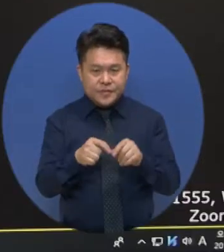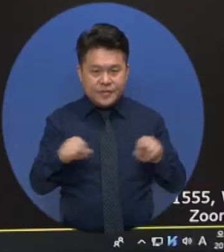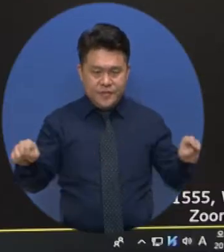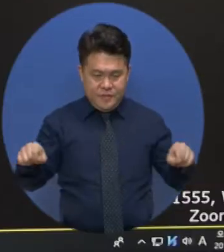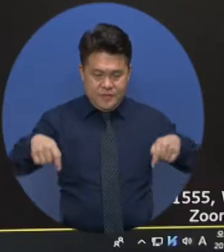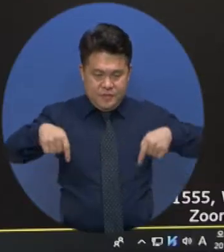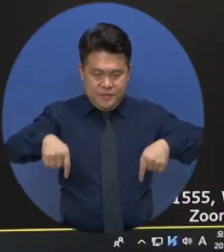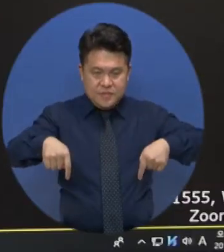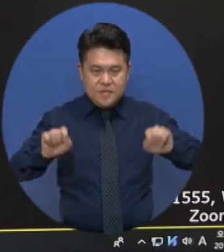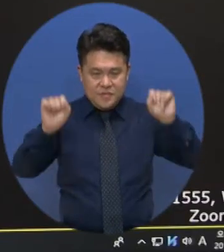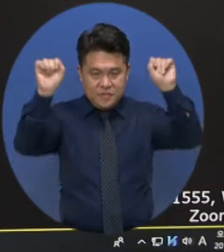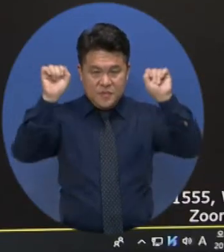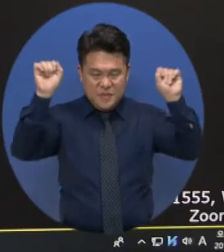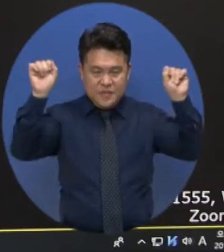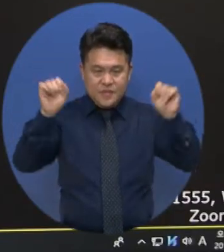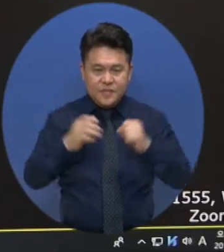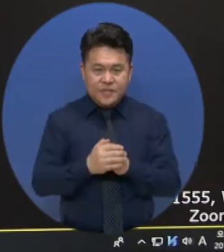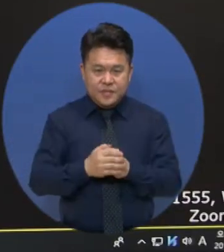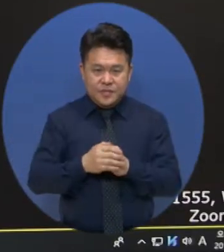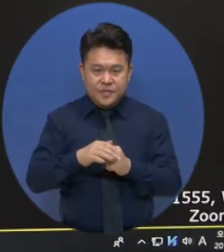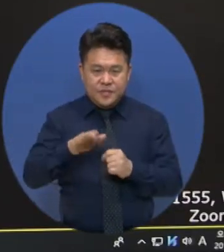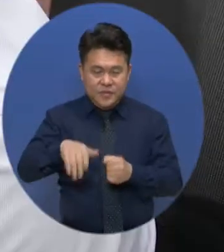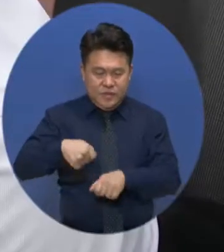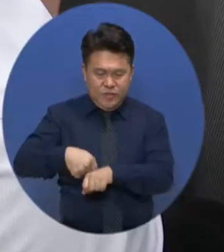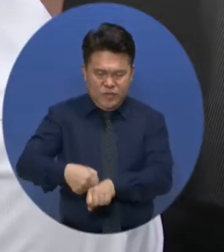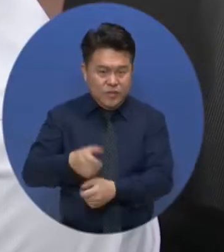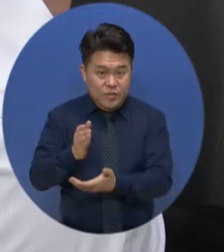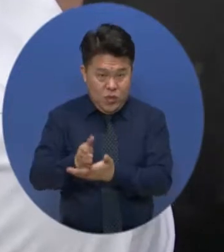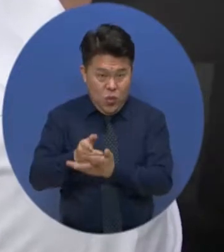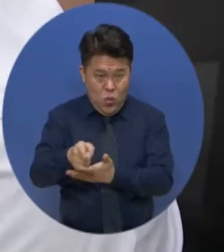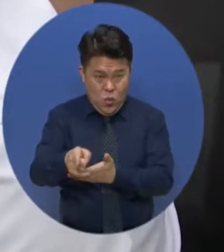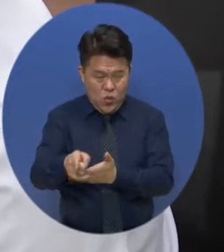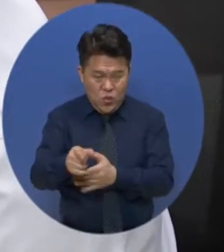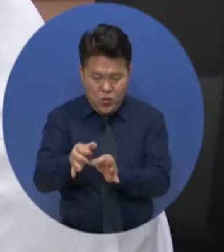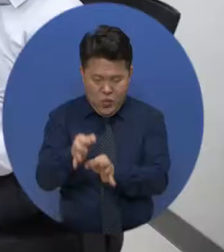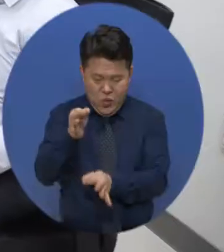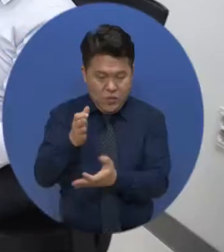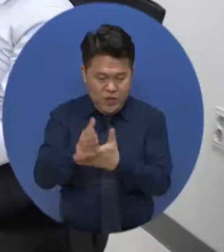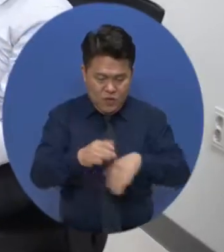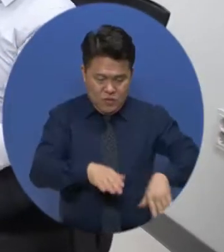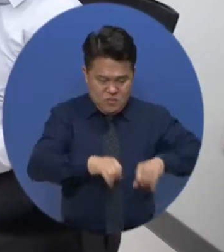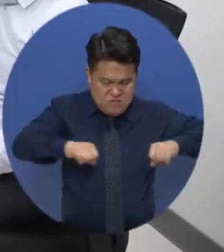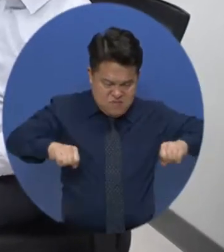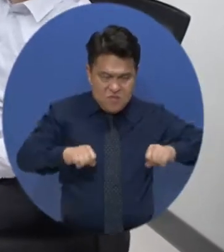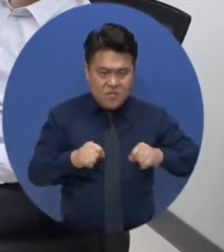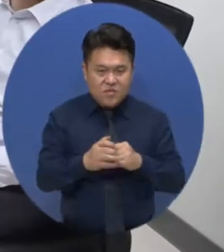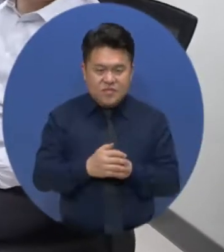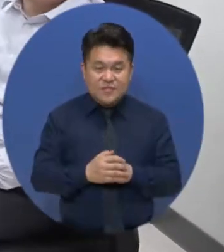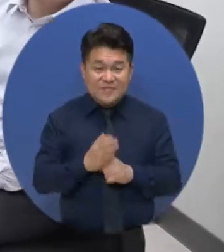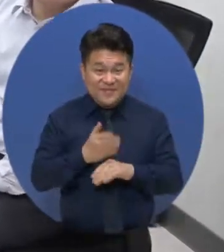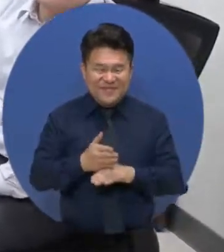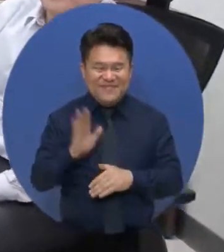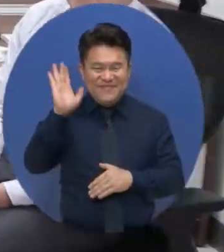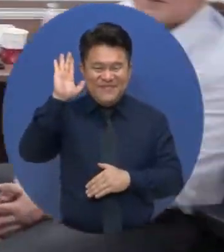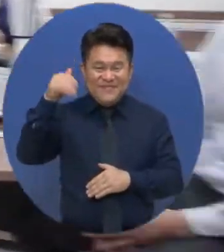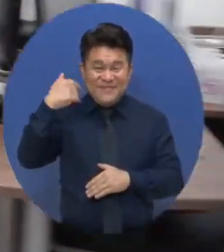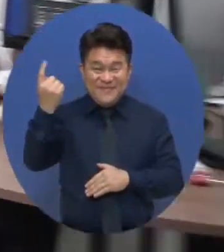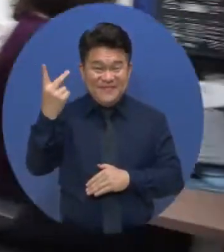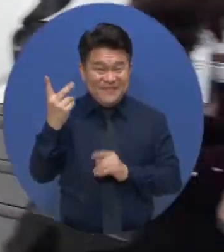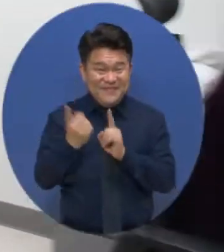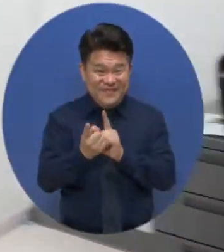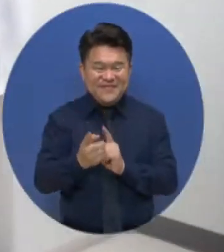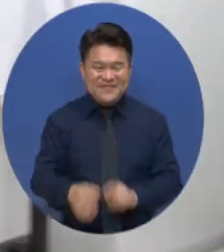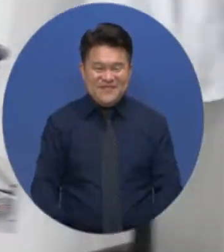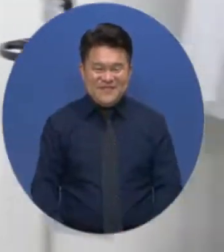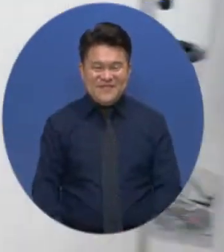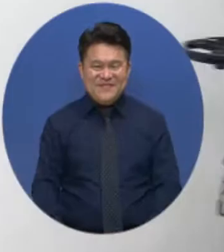대고 해야 돼. 여기가 지렛대처럼 여기에 막 무리가 가면 안 되니까 넓게 대고. 네, 감사합니다. 그래, 잘 가. 다음에 봐.